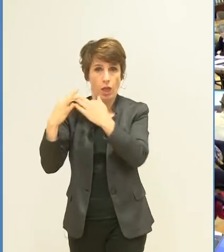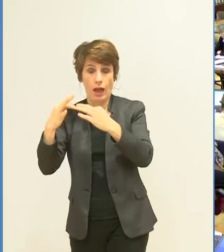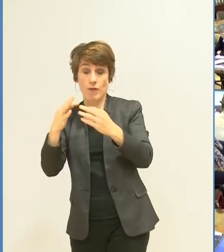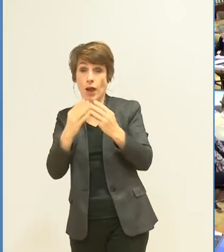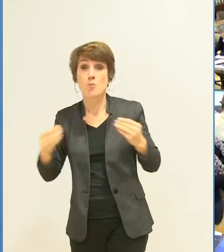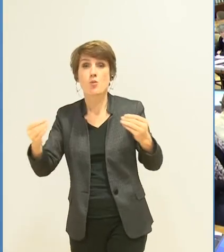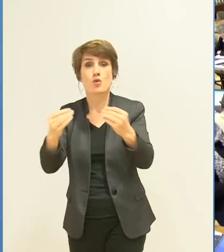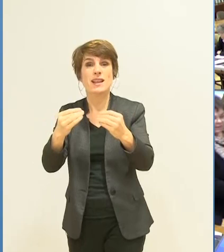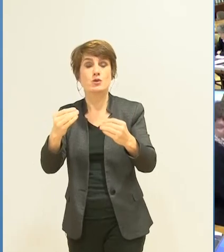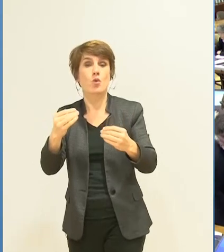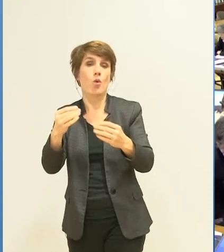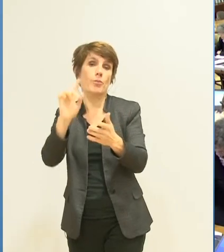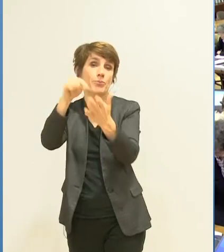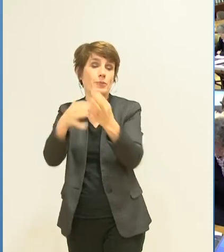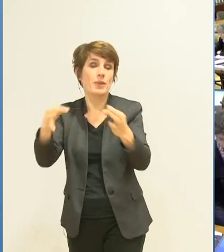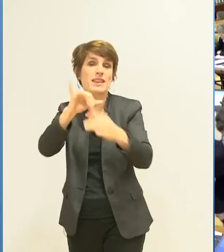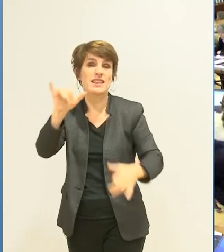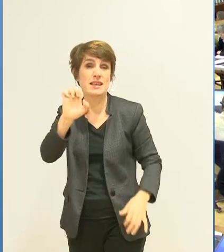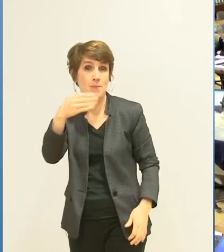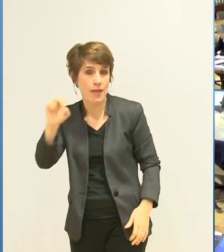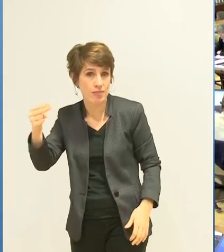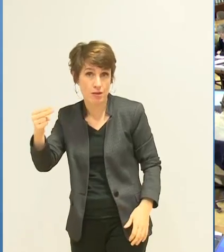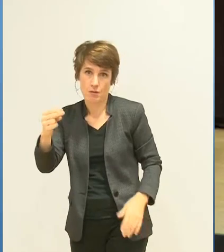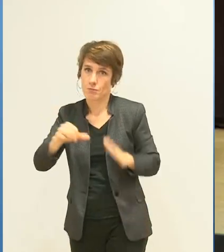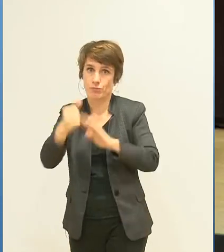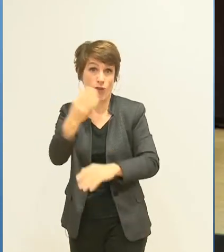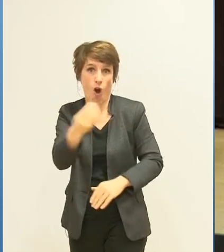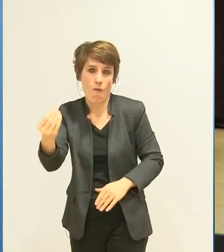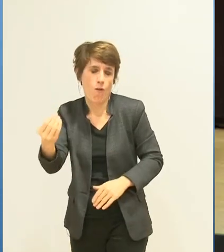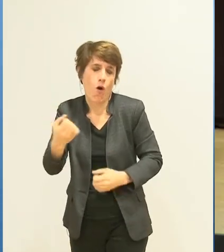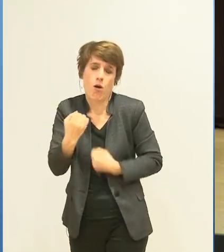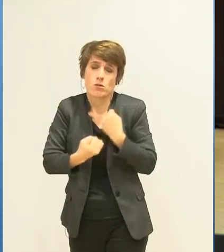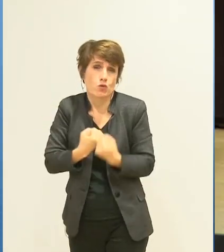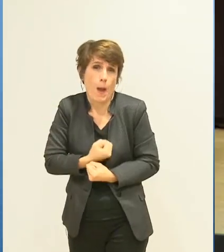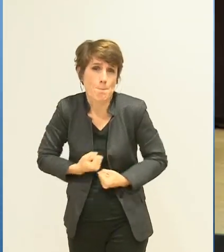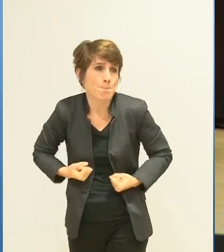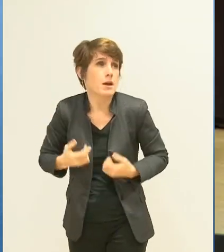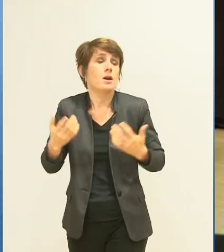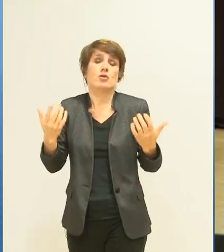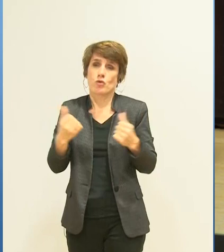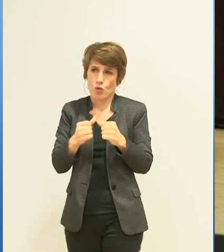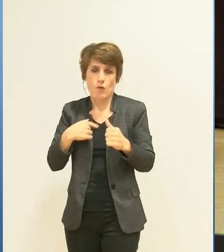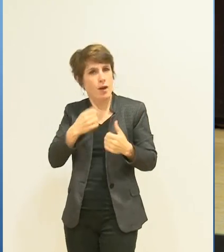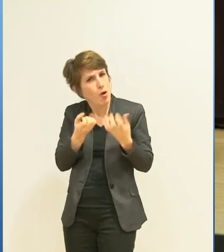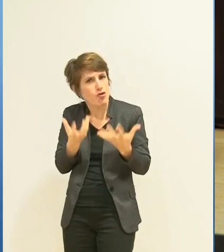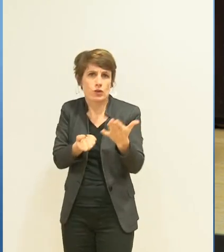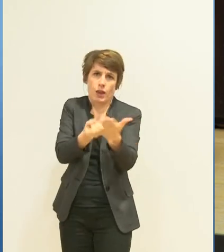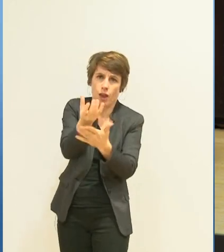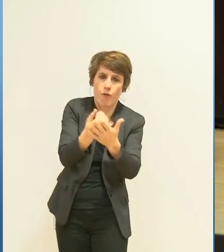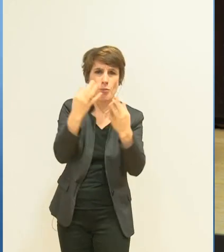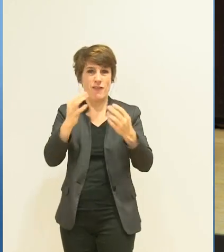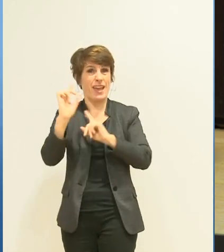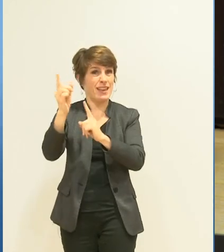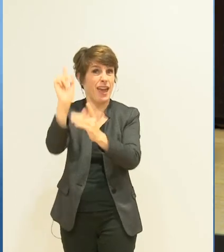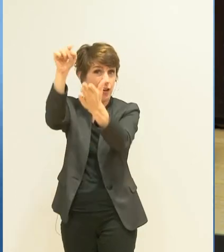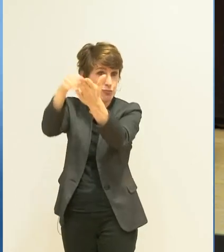particulièrement des enfants il m'apparaît nécessaire avant d'aborder la délibération de vous donner quelques éléments second ex politique de cette guerre au yémen